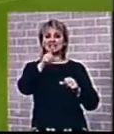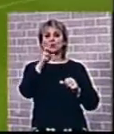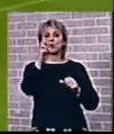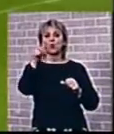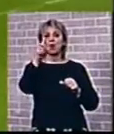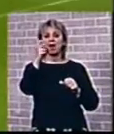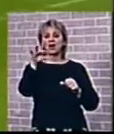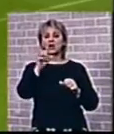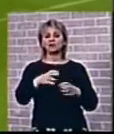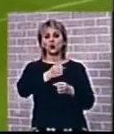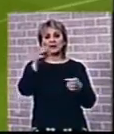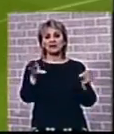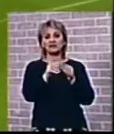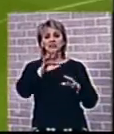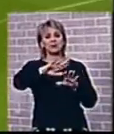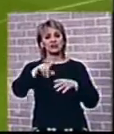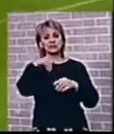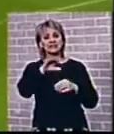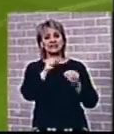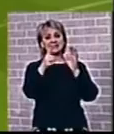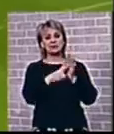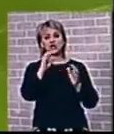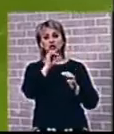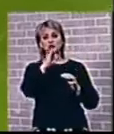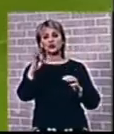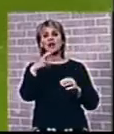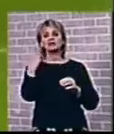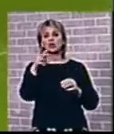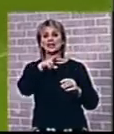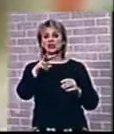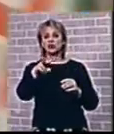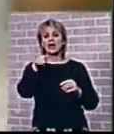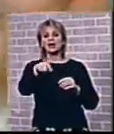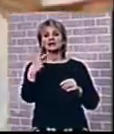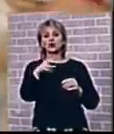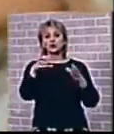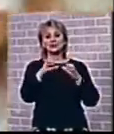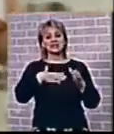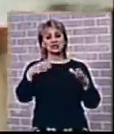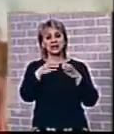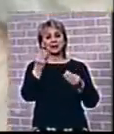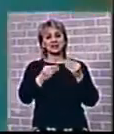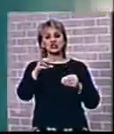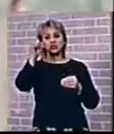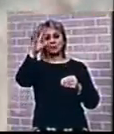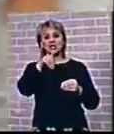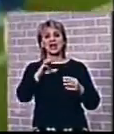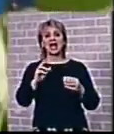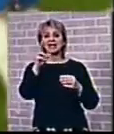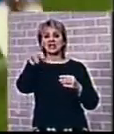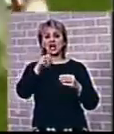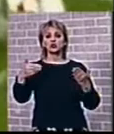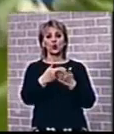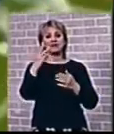Бухарова. Кубок Конфедерации пройдет в России с 17 июня по 2 июля. В группе с нашей командой сыграют чемпион Океании